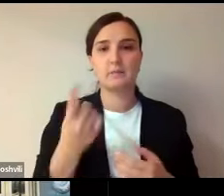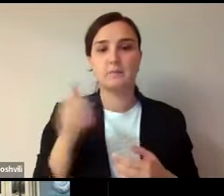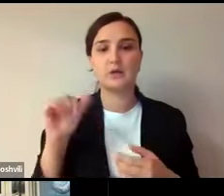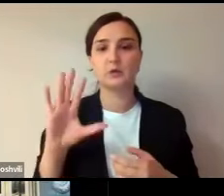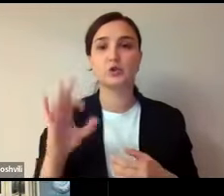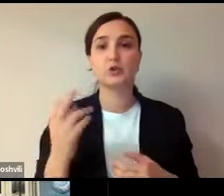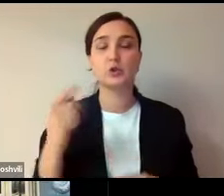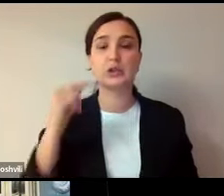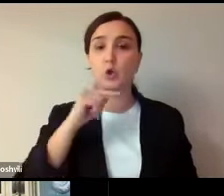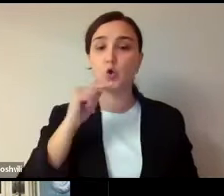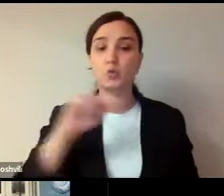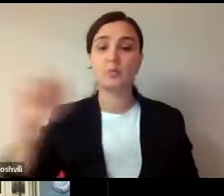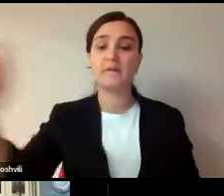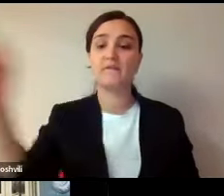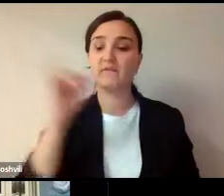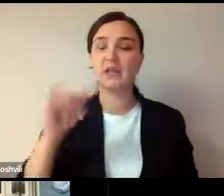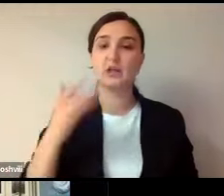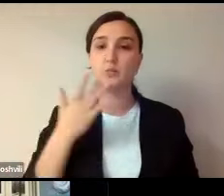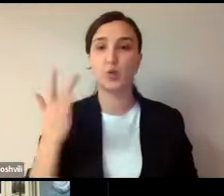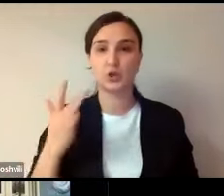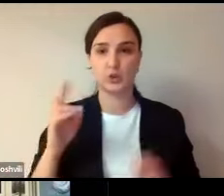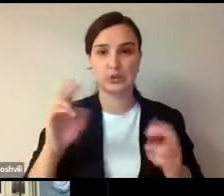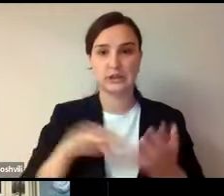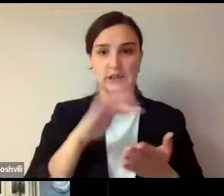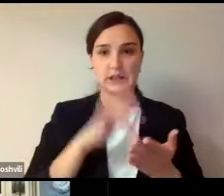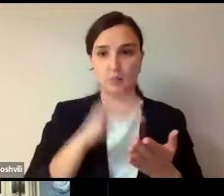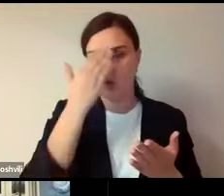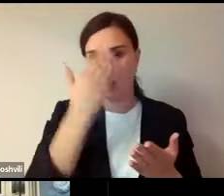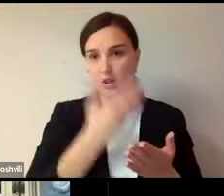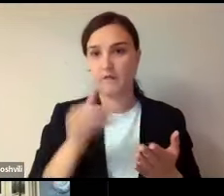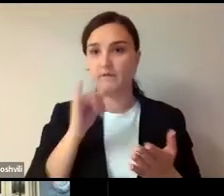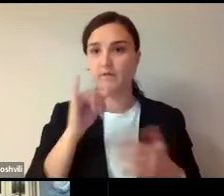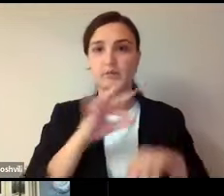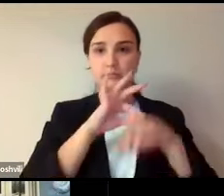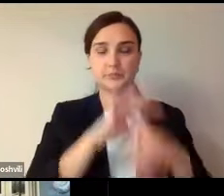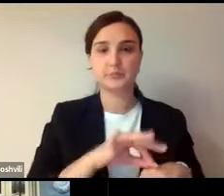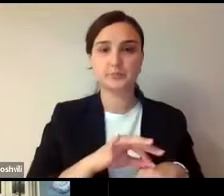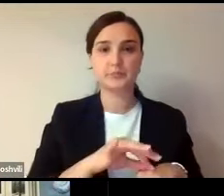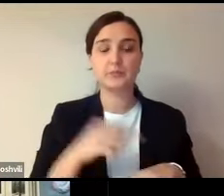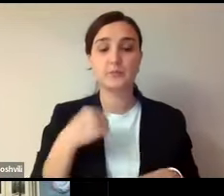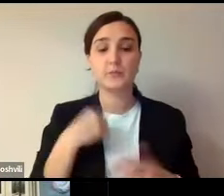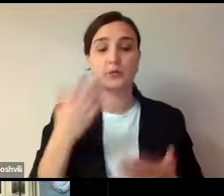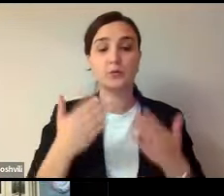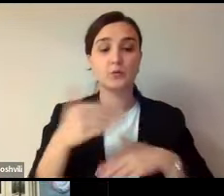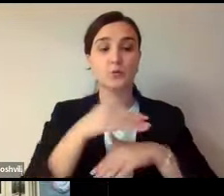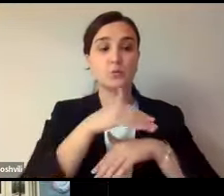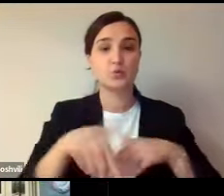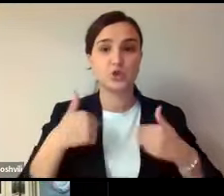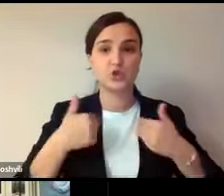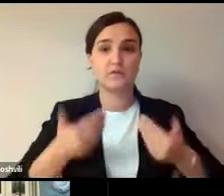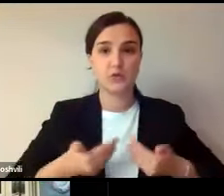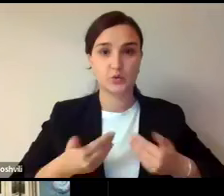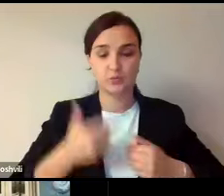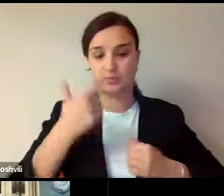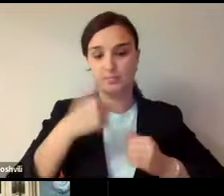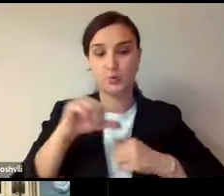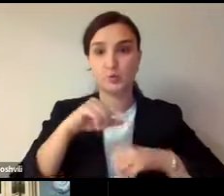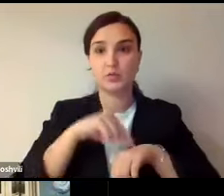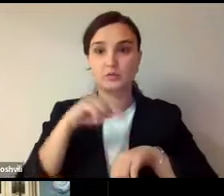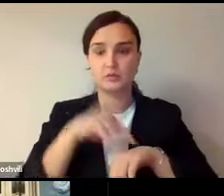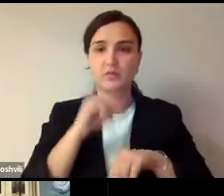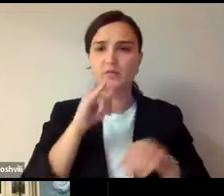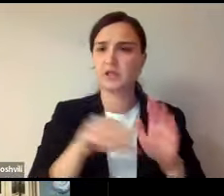სოციალურ-ეკონომიკური, მაშინ ვერც პოლიტიკურ სამოქალაქო უფლებას ვერ განახორციელებ. მე თუ ქუჩაში ვიცხოვრე და ცუდად ვიბიძენი თავი, ვერც